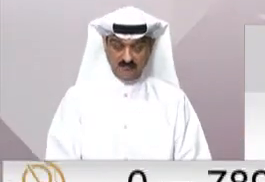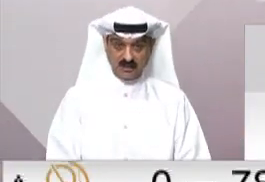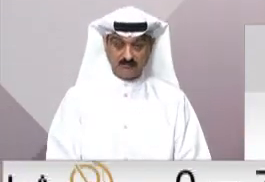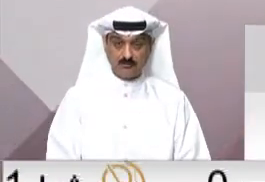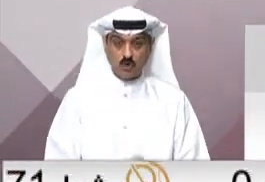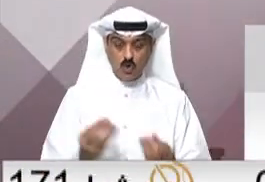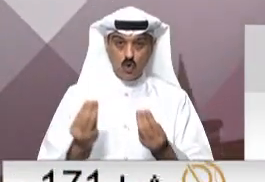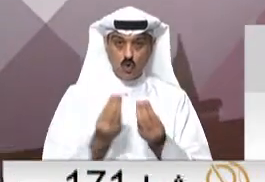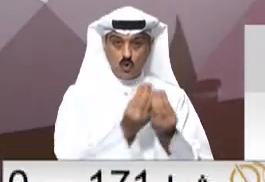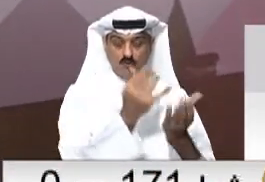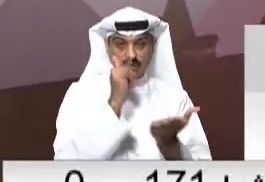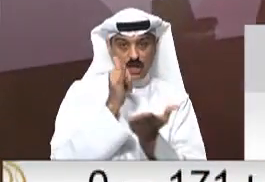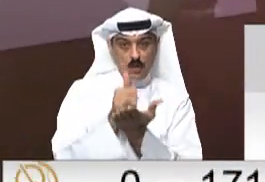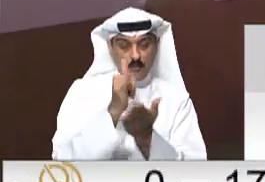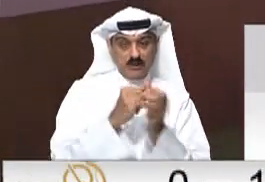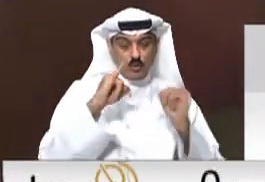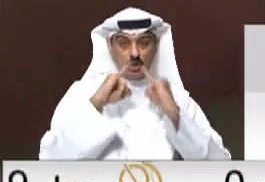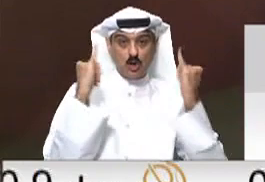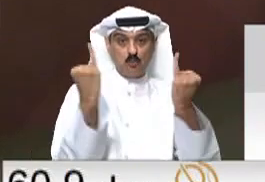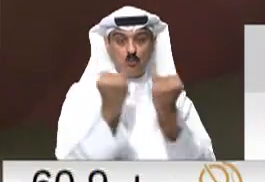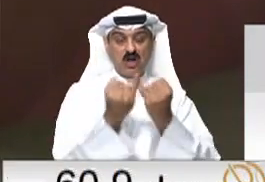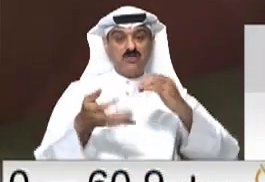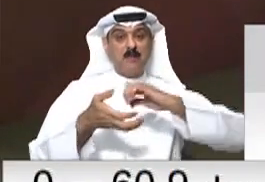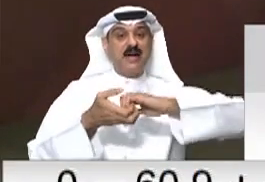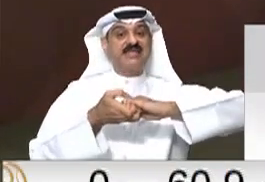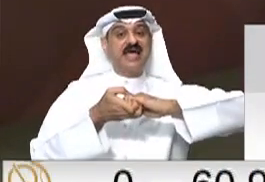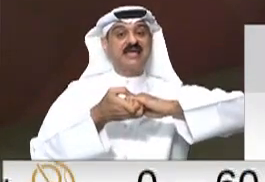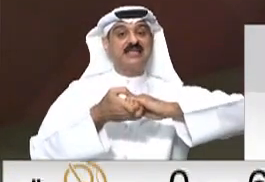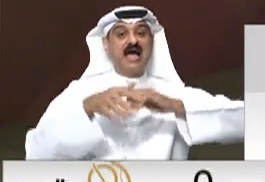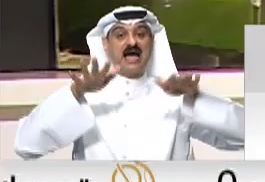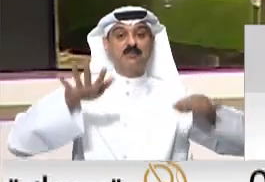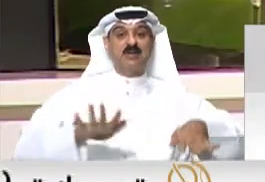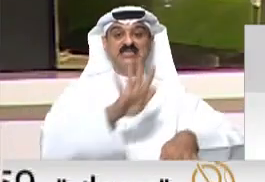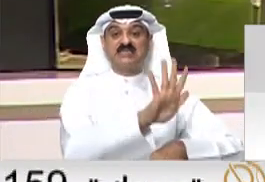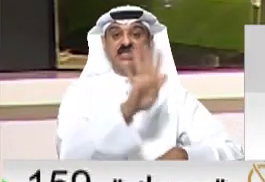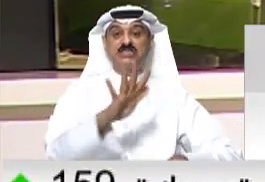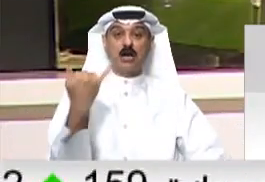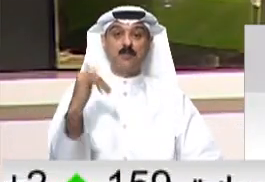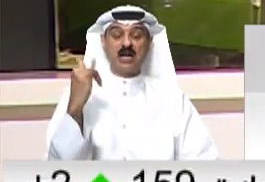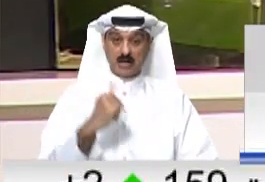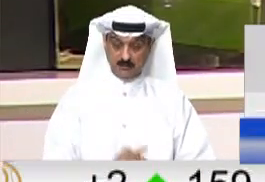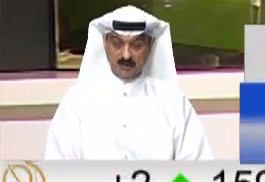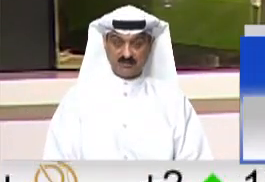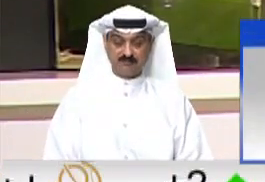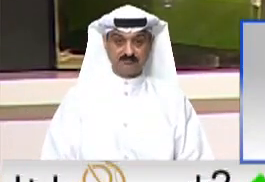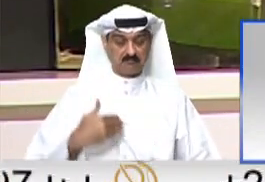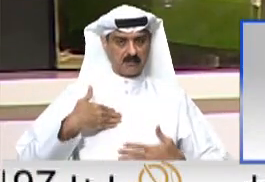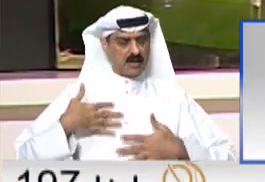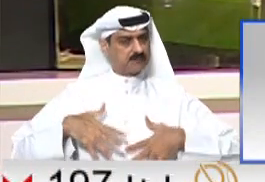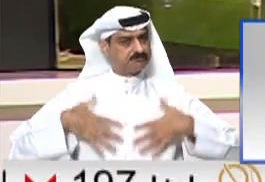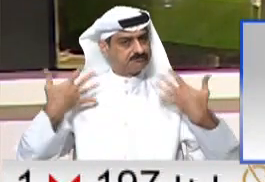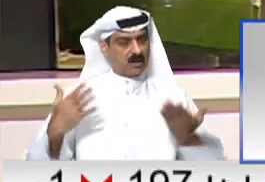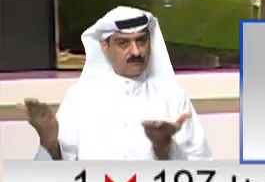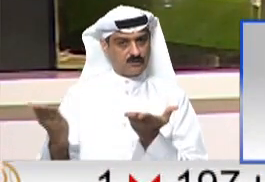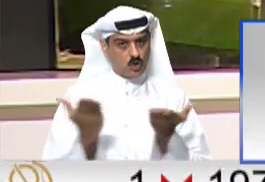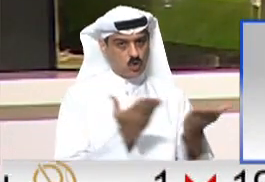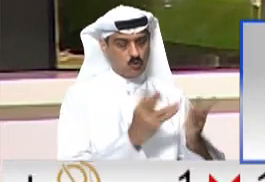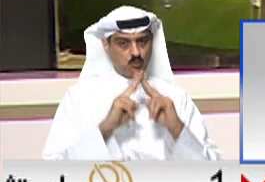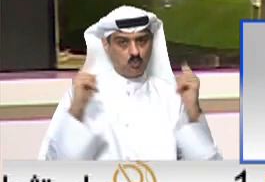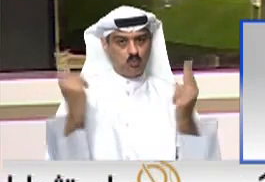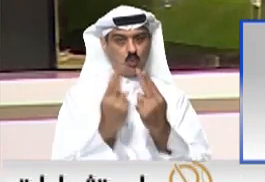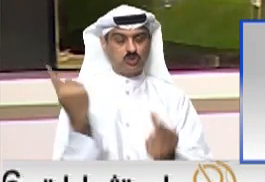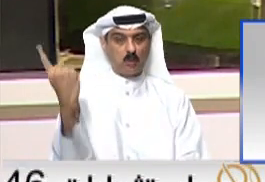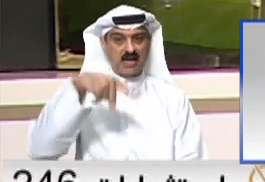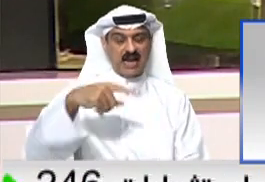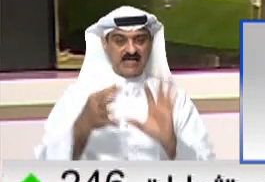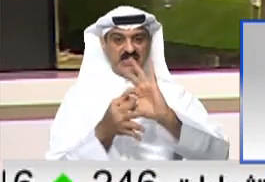من ممثلي المنظمات والاتحادات البرلمانية العربية. يسرني أن أرحب بكم جميعا في المؤتمر العاشر